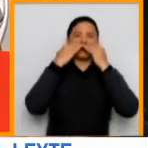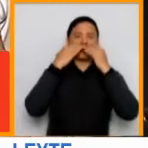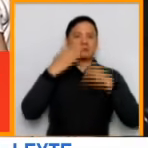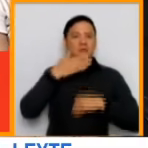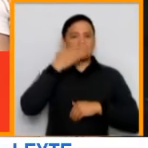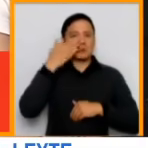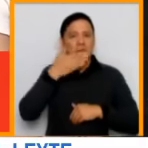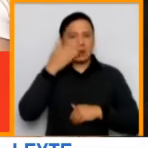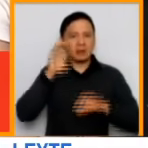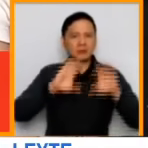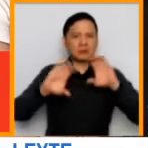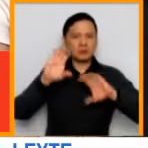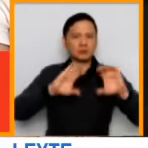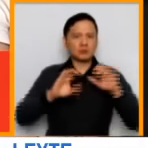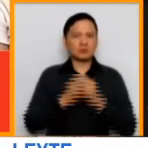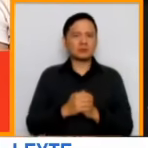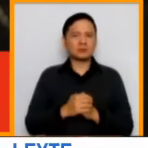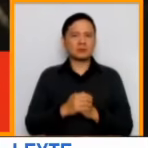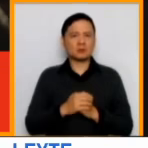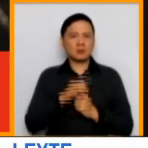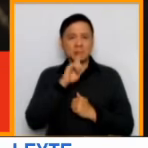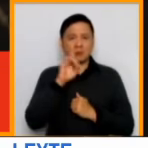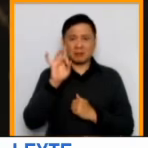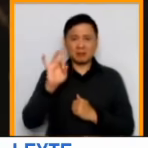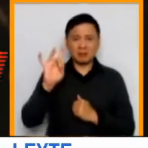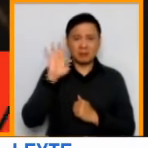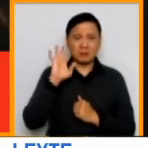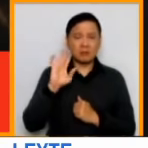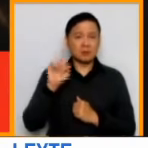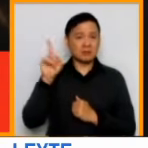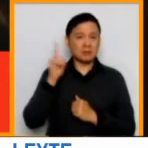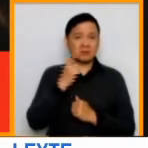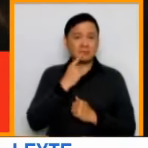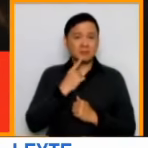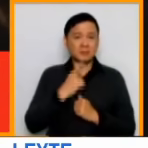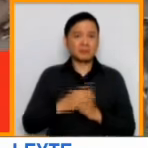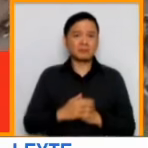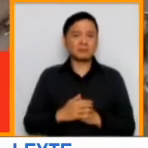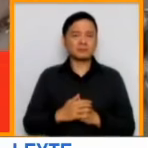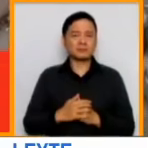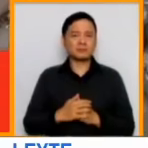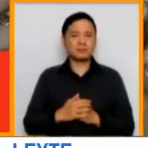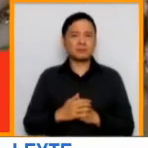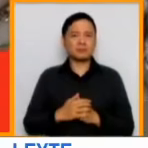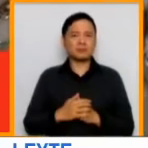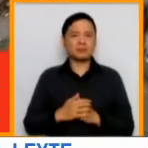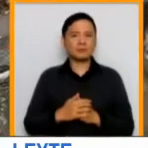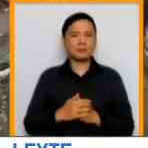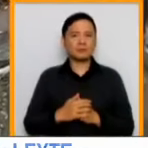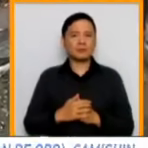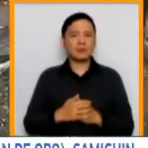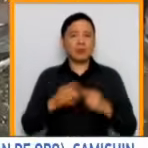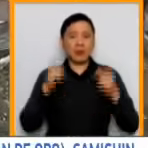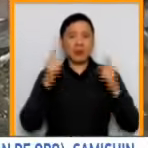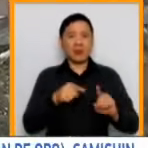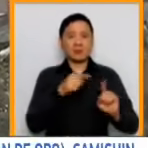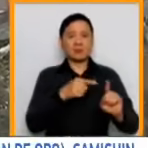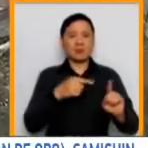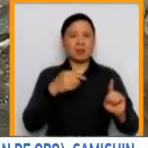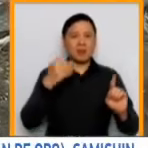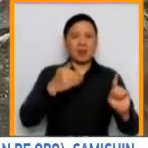kasi sa kanya ang amoy dahil... Noong dati kasi napanood ko yung sa Barangay MBBS nangyari sa Nabotas. Sobrang lakas